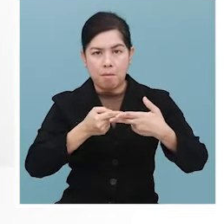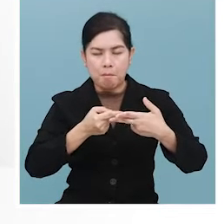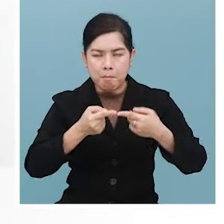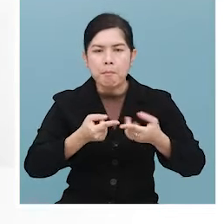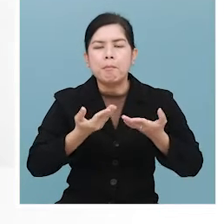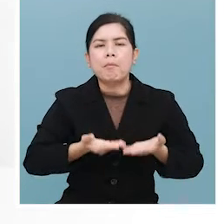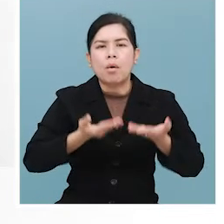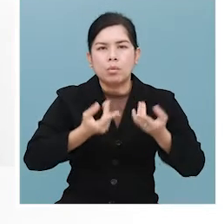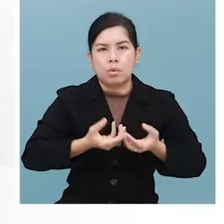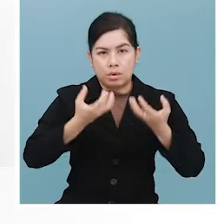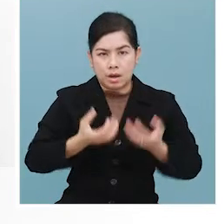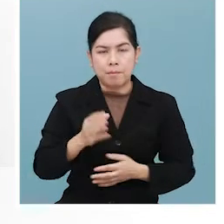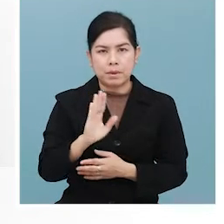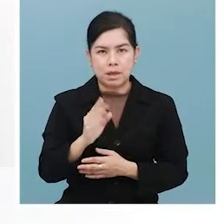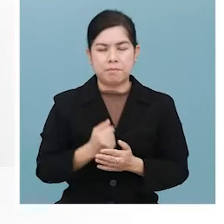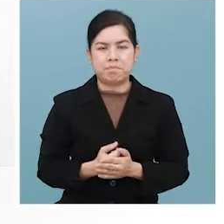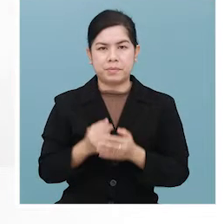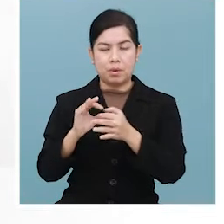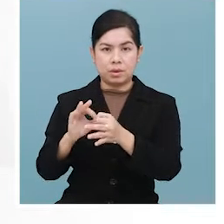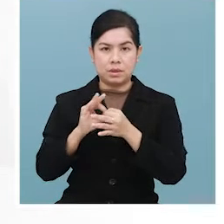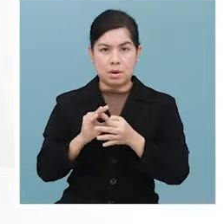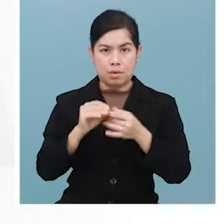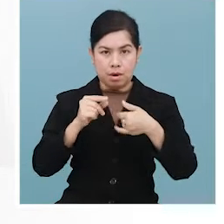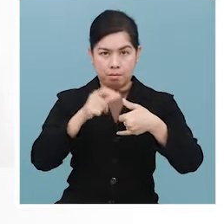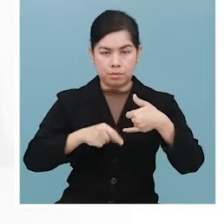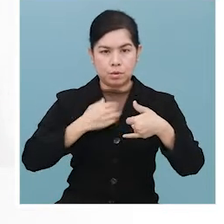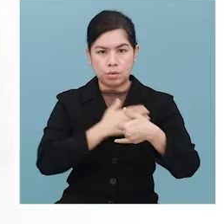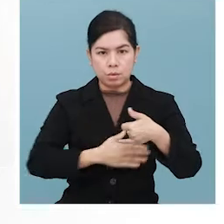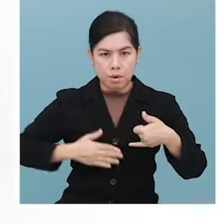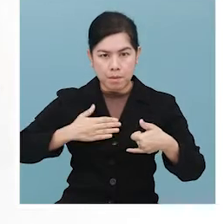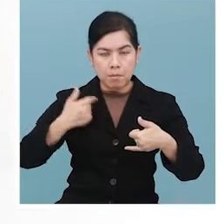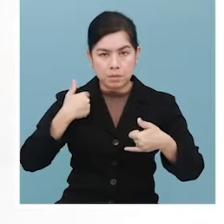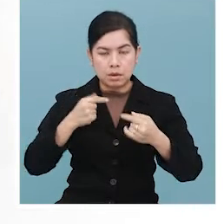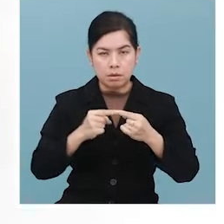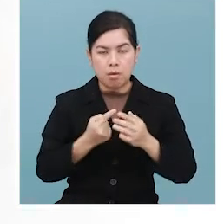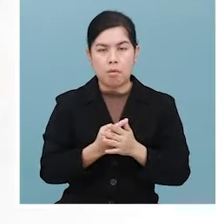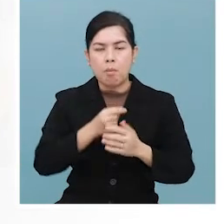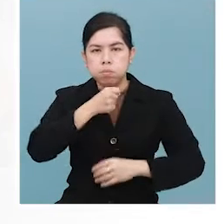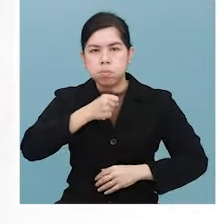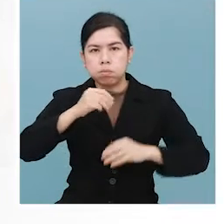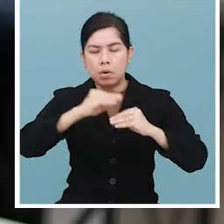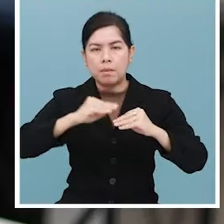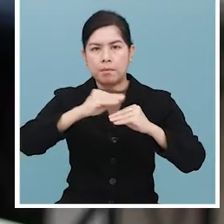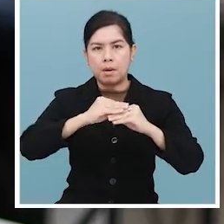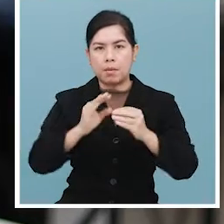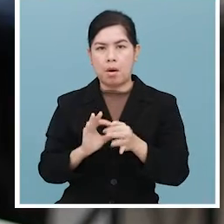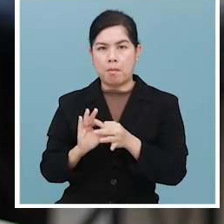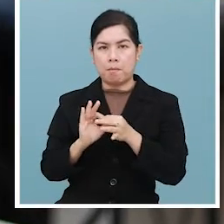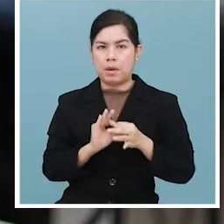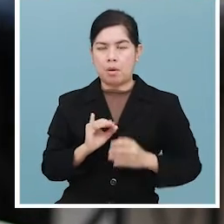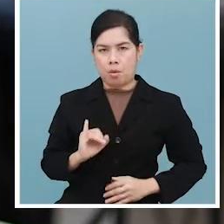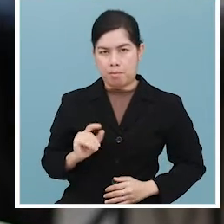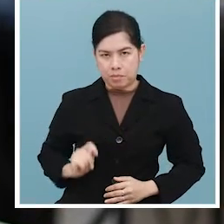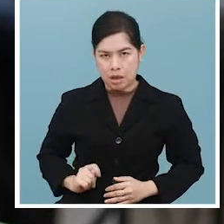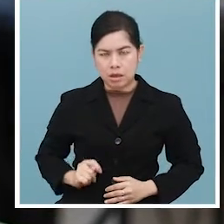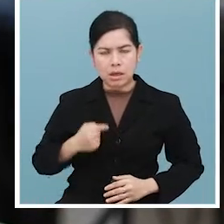คือ3อันเนี้ยมันก็ส่งผลให้เราเนี่ยไปเป็นที่อื่นด้วยไปเป็นพออายุมากขึ้นเราก็จะไปเป็นไตทีแรกเราไม่